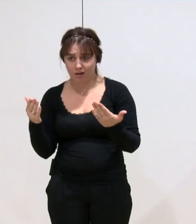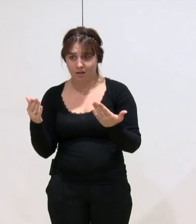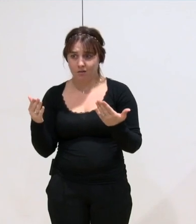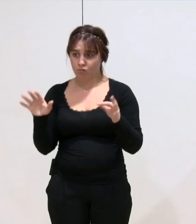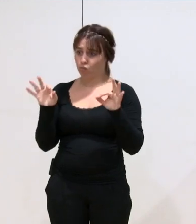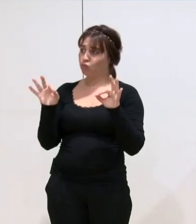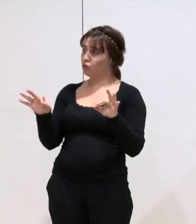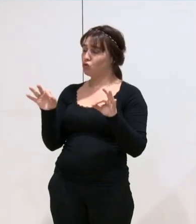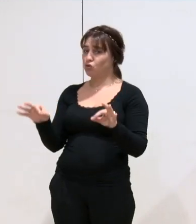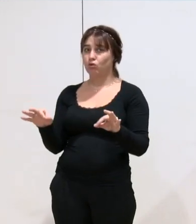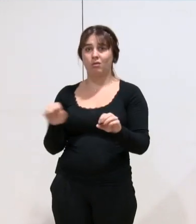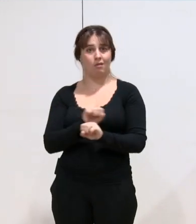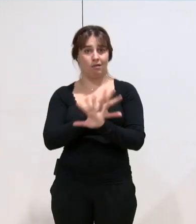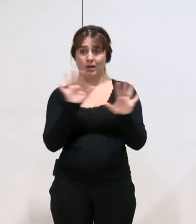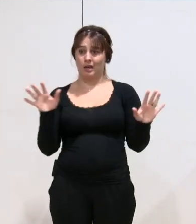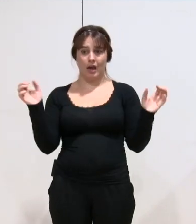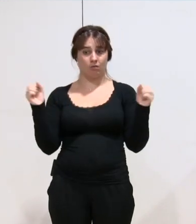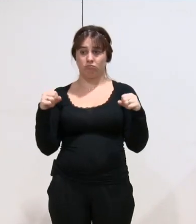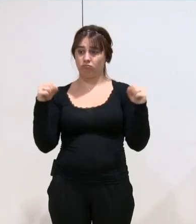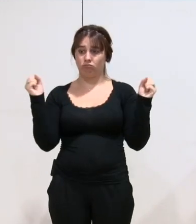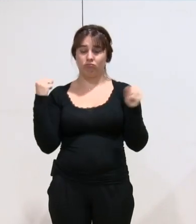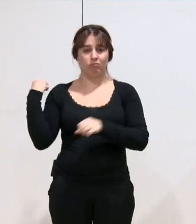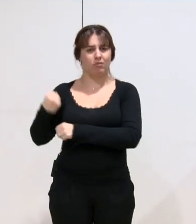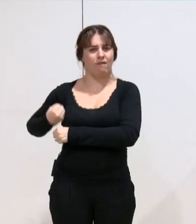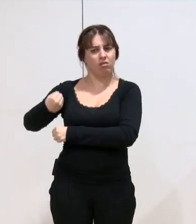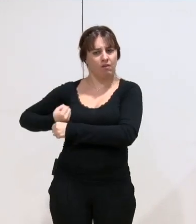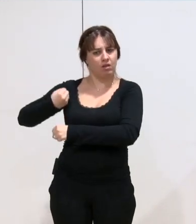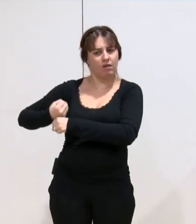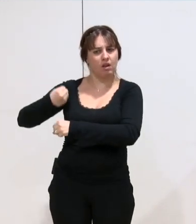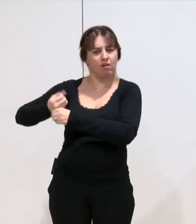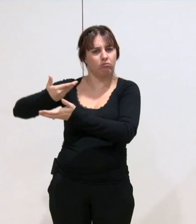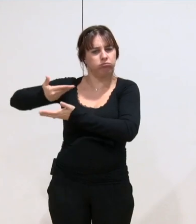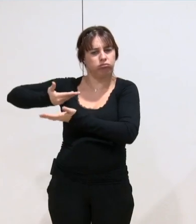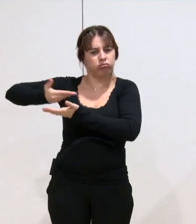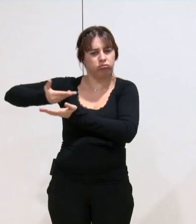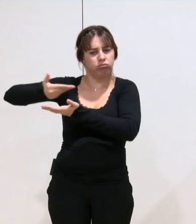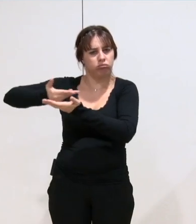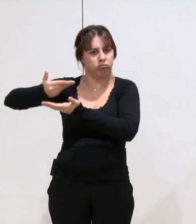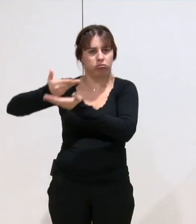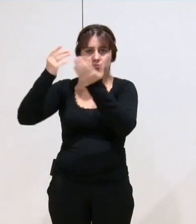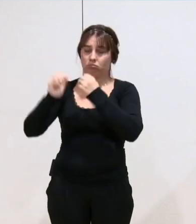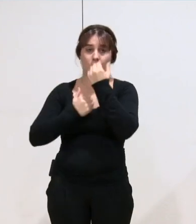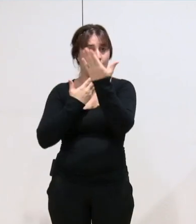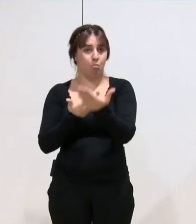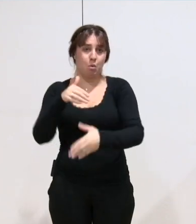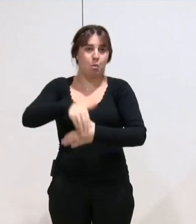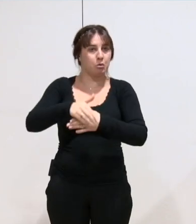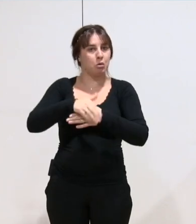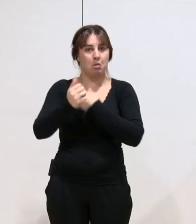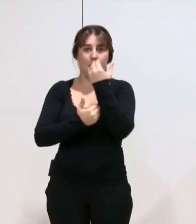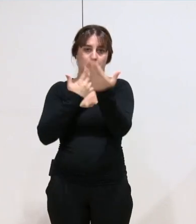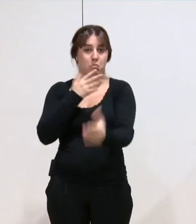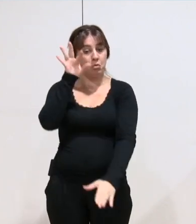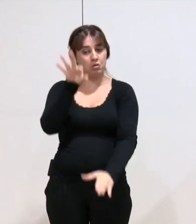et donc on a bien, si vous voulez, convergé suite au travail qui a été fait et c'est ce qu'il est proposé d'adopter ce soir à travers la